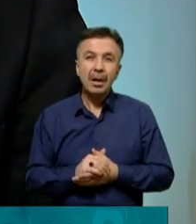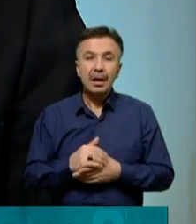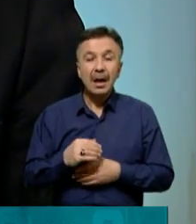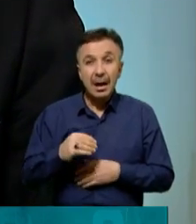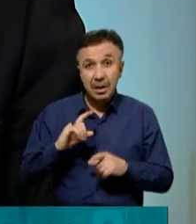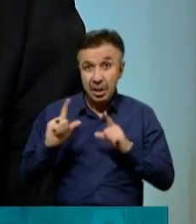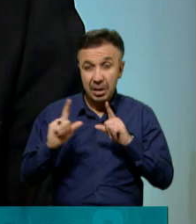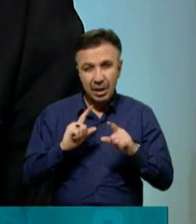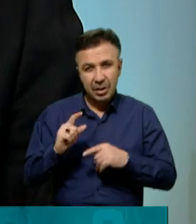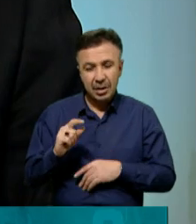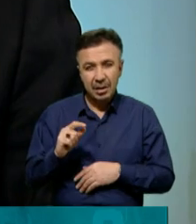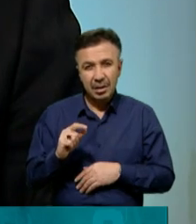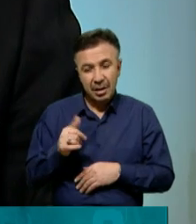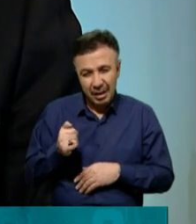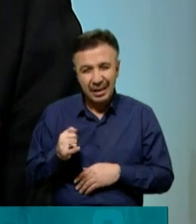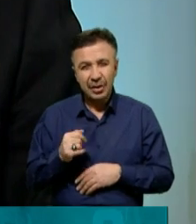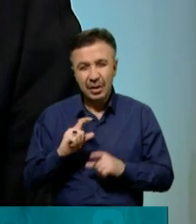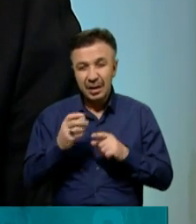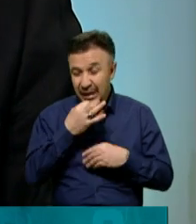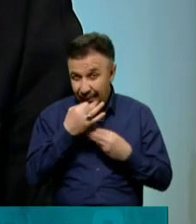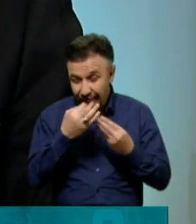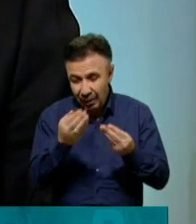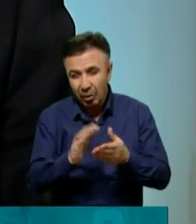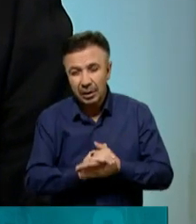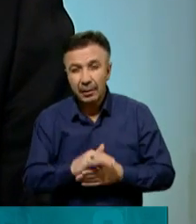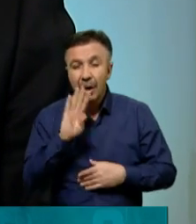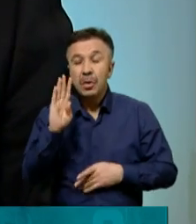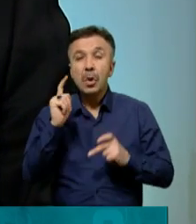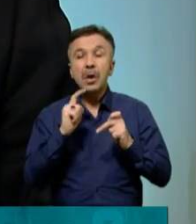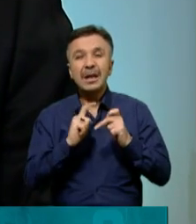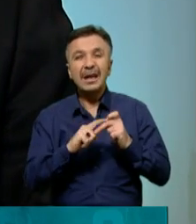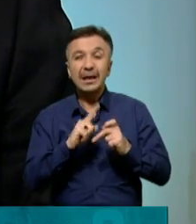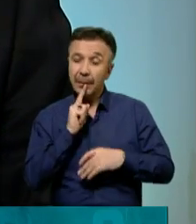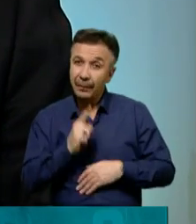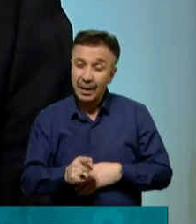da dört rekatlık bir farzın eda edilmesine niye izin verilmiyor?